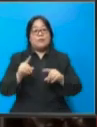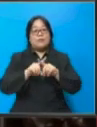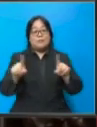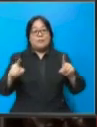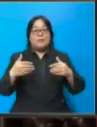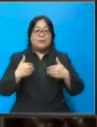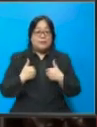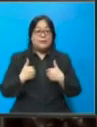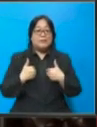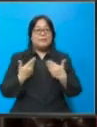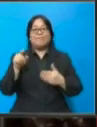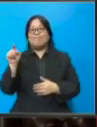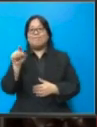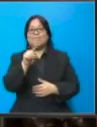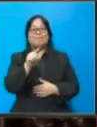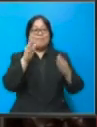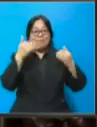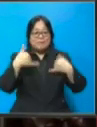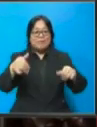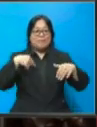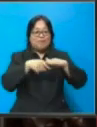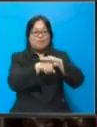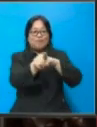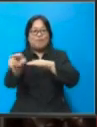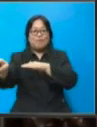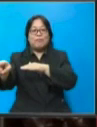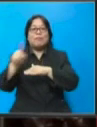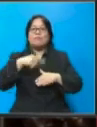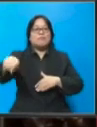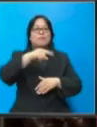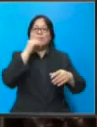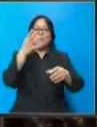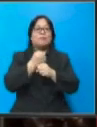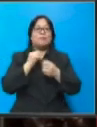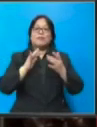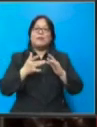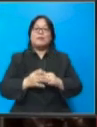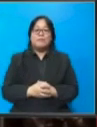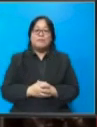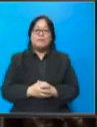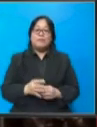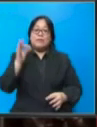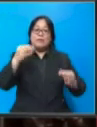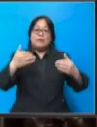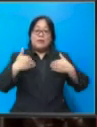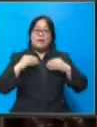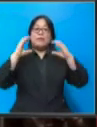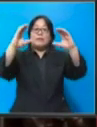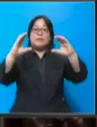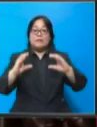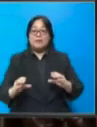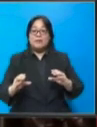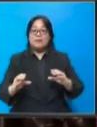tetapi ada mereka yang terpencil, memang mereka tidak akan dapat internet. Jadi kalau ada